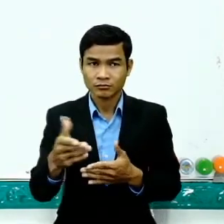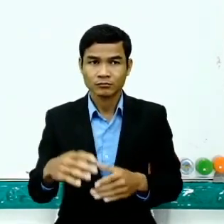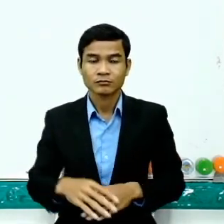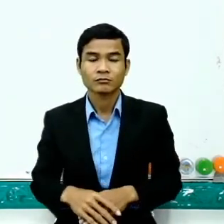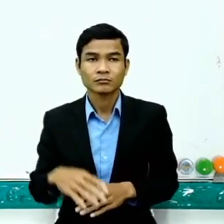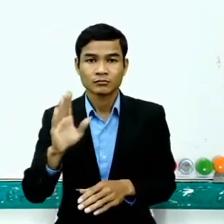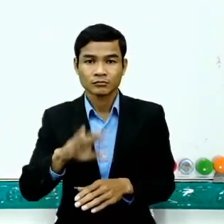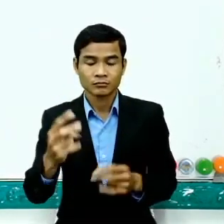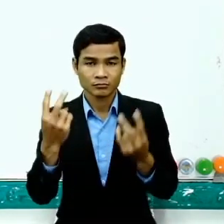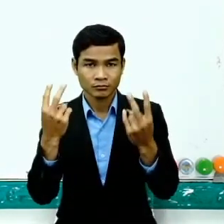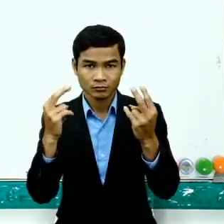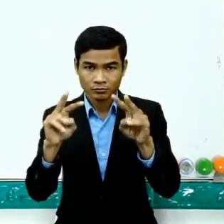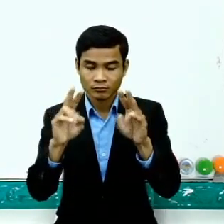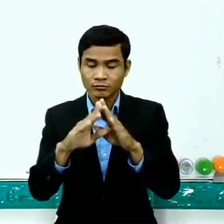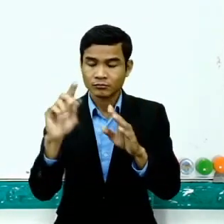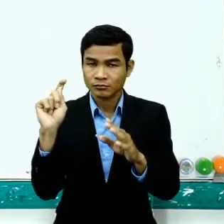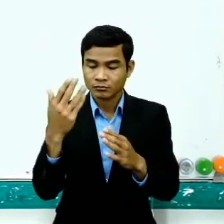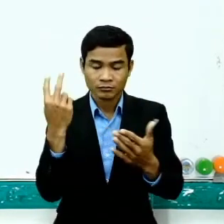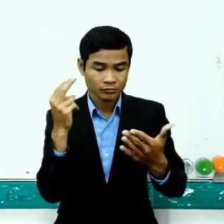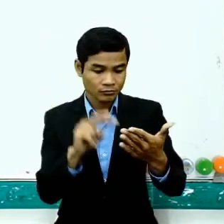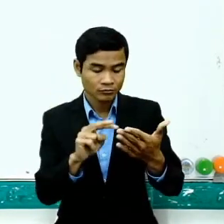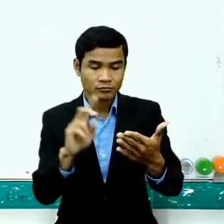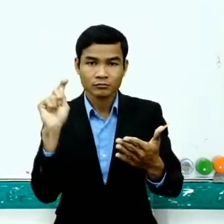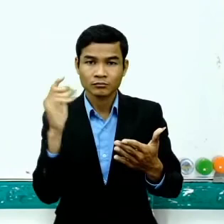chà hai con cờ lấy mơ rụp hiệp